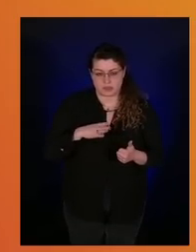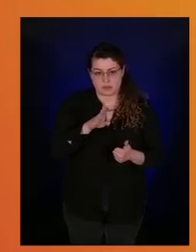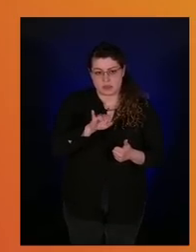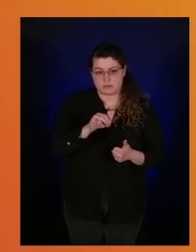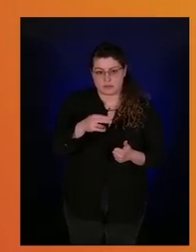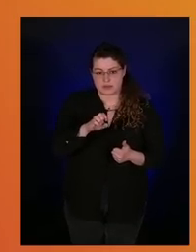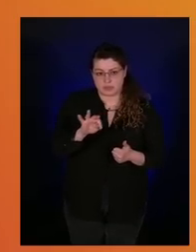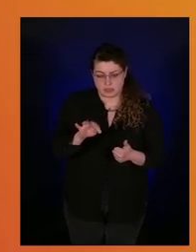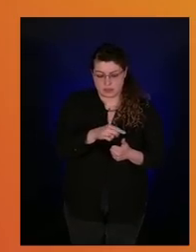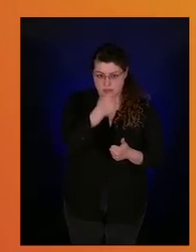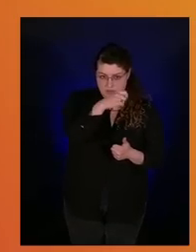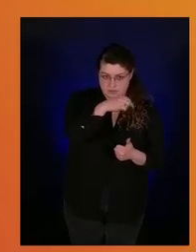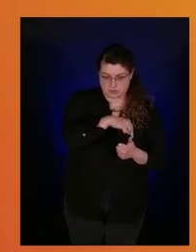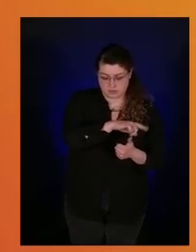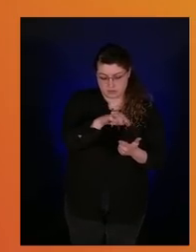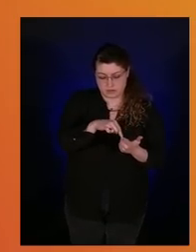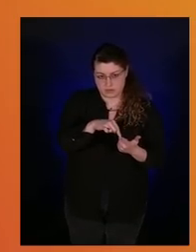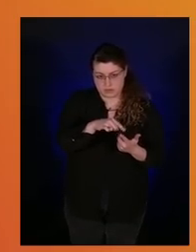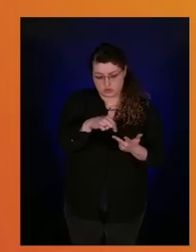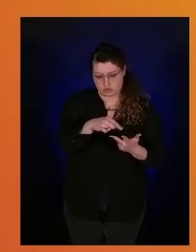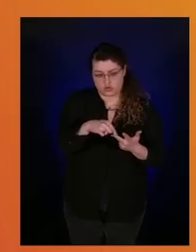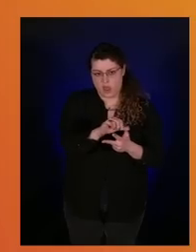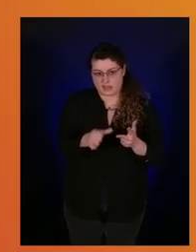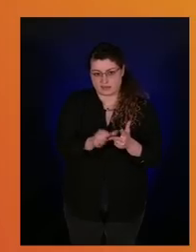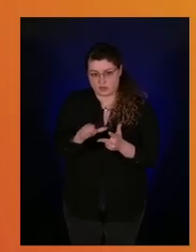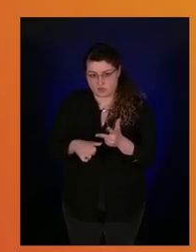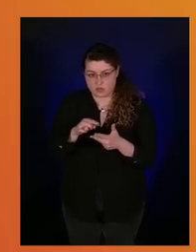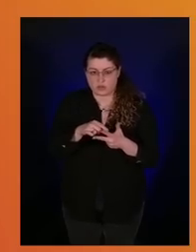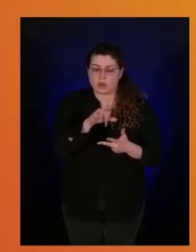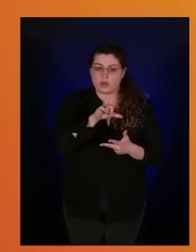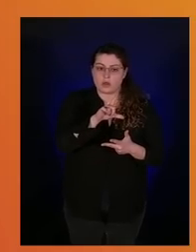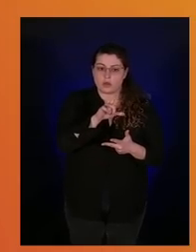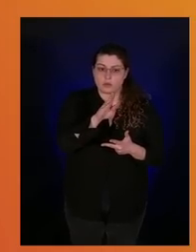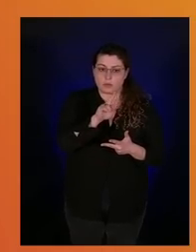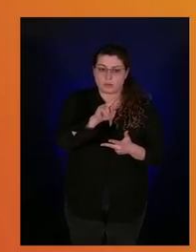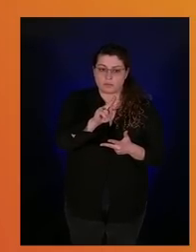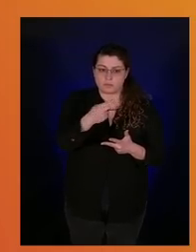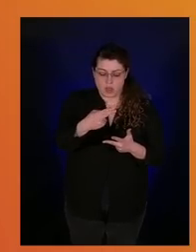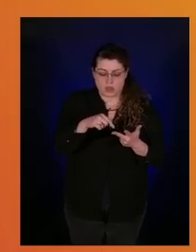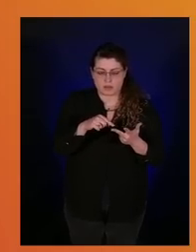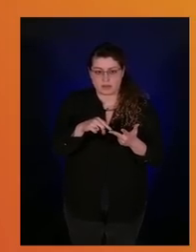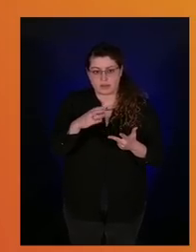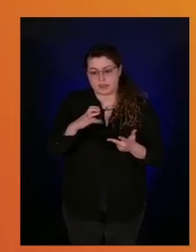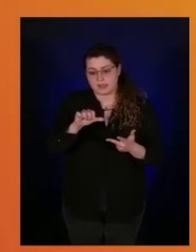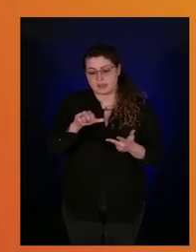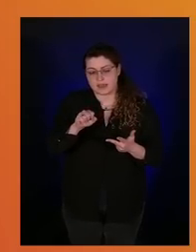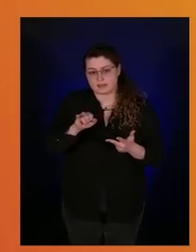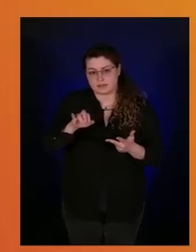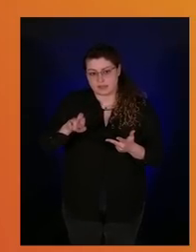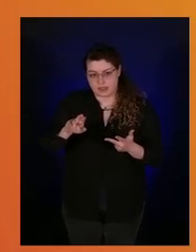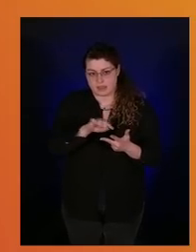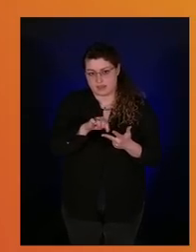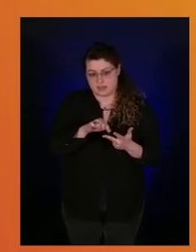la présidence. Elle sera accompagnée de 2 assesseurs, de Laurent Brun et puis de Virginie Cazier qui